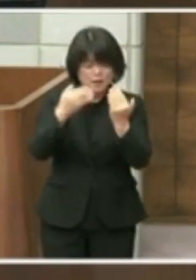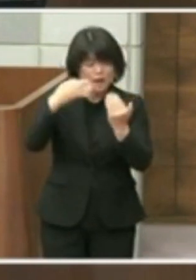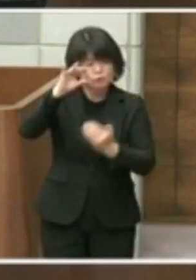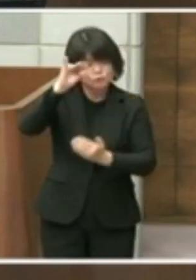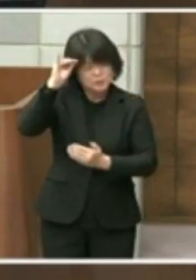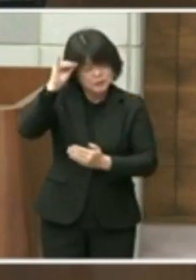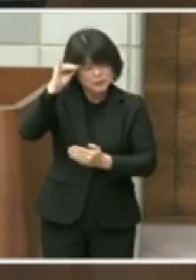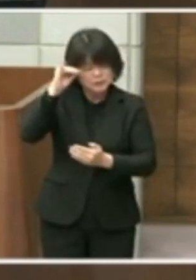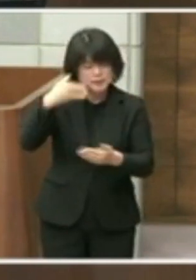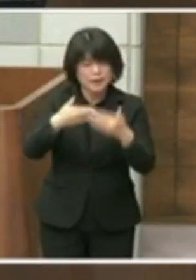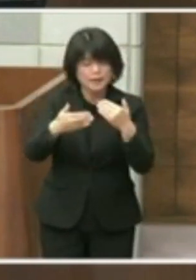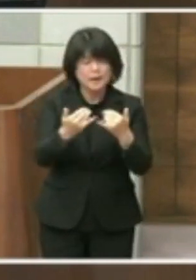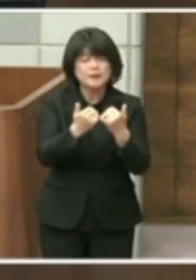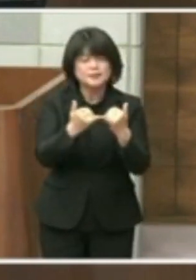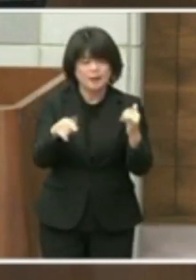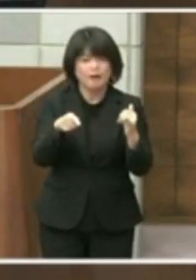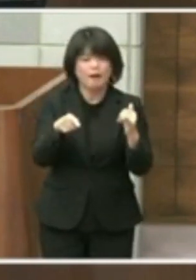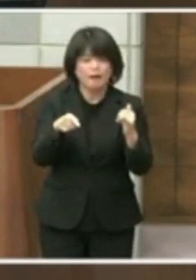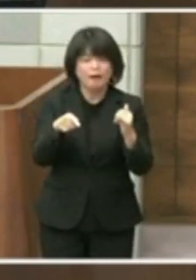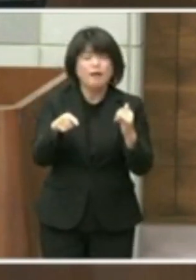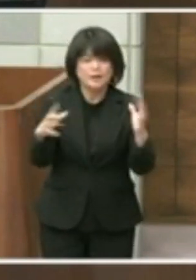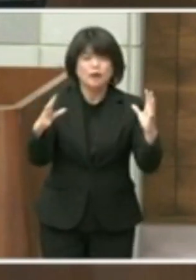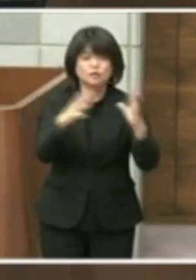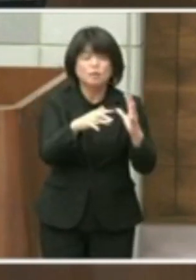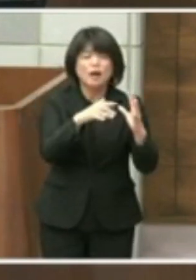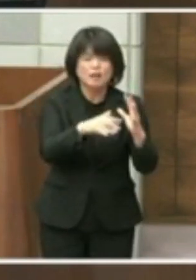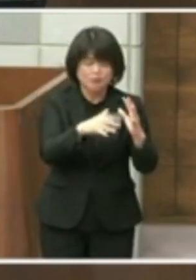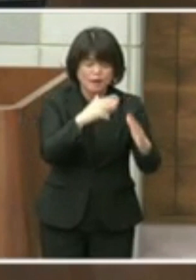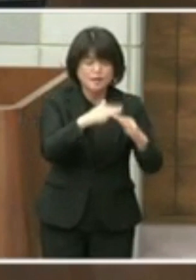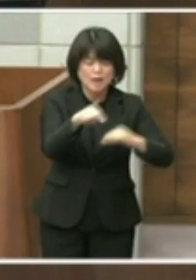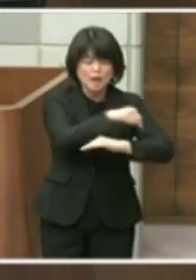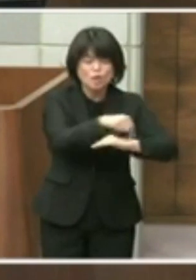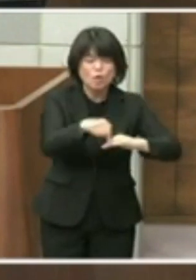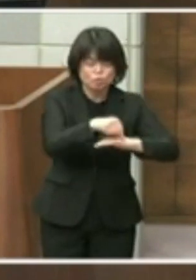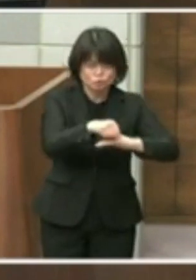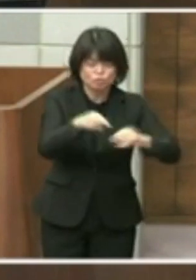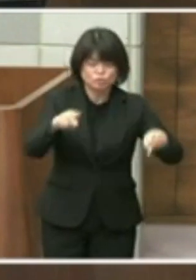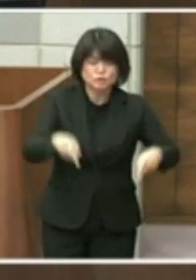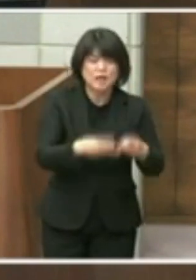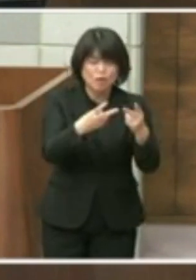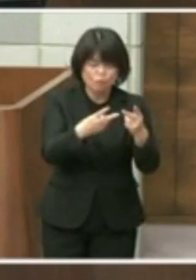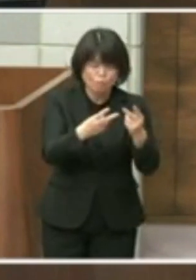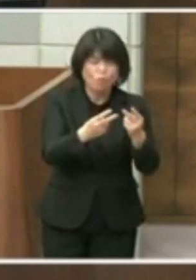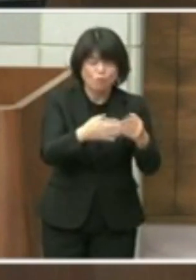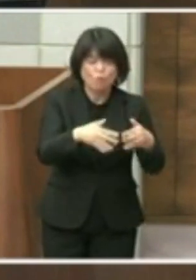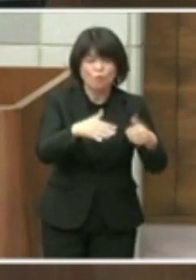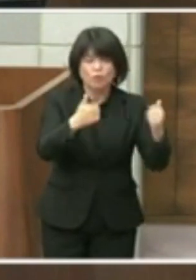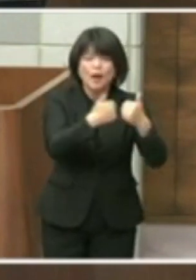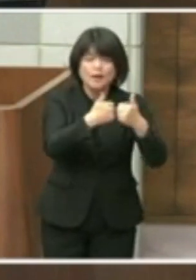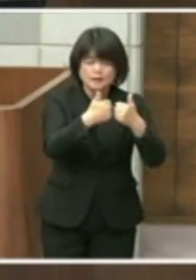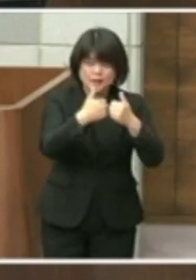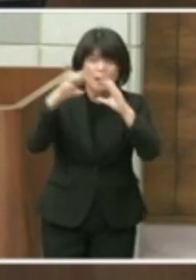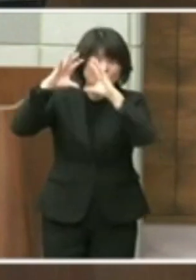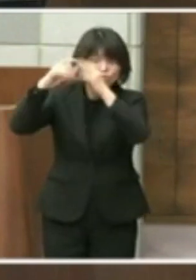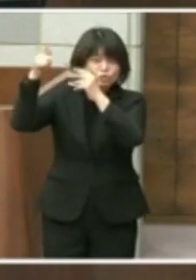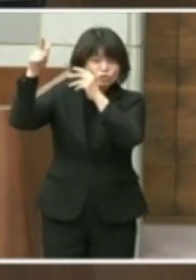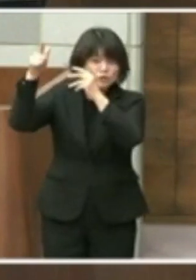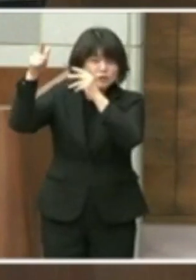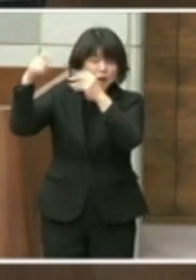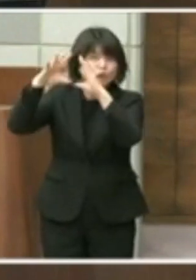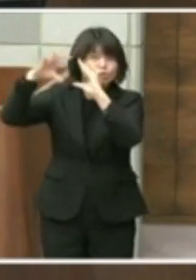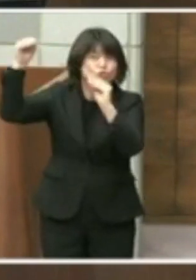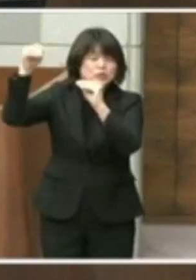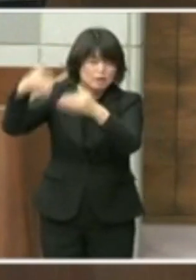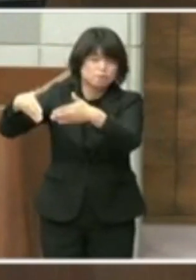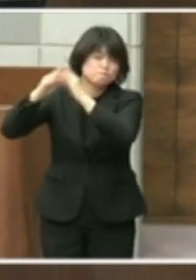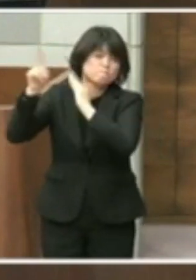する PFAS に対する総合戦略検討専門家会議が国に設置され、これまで4回にわ